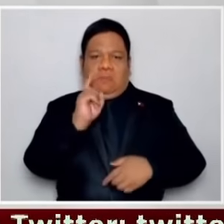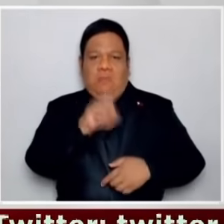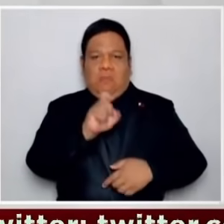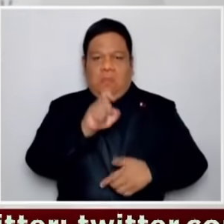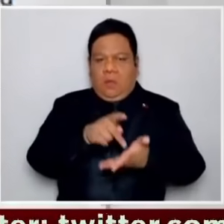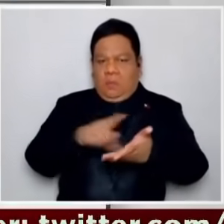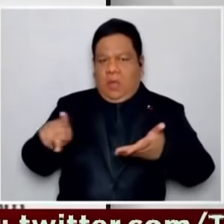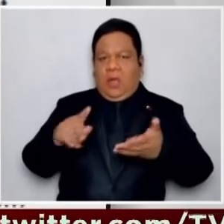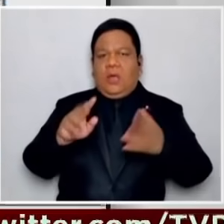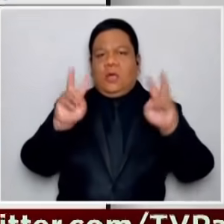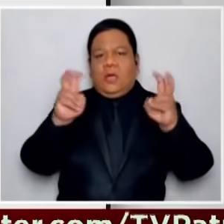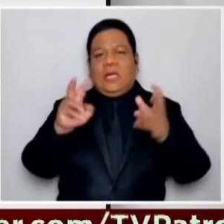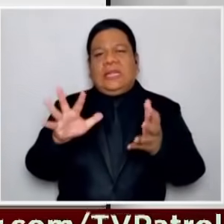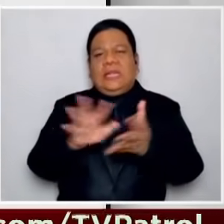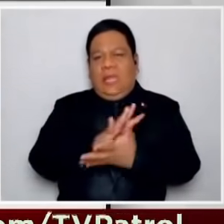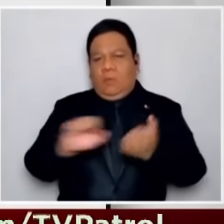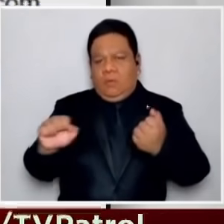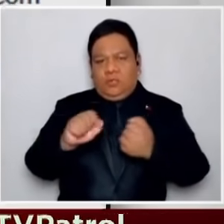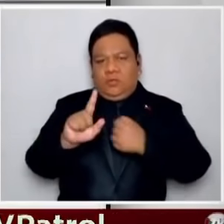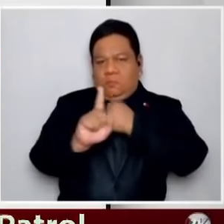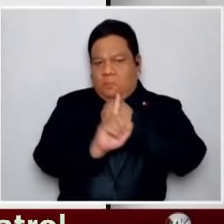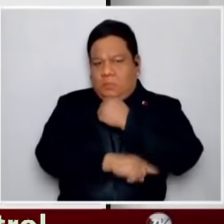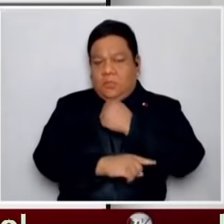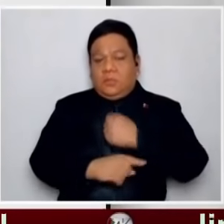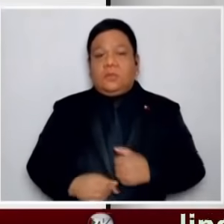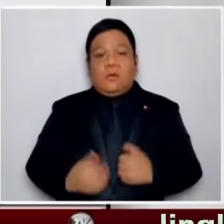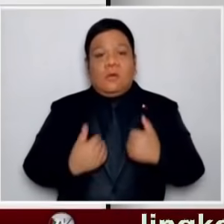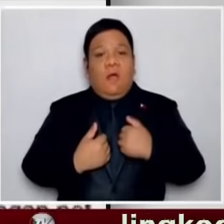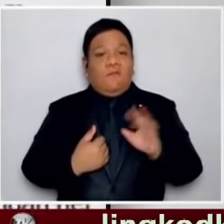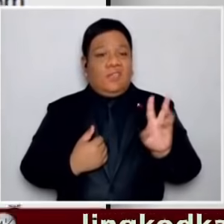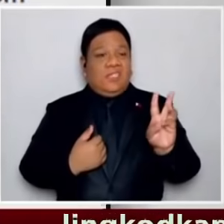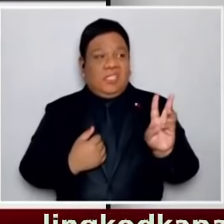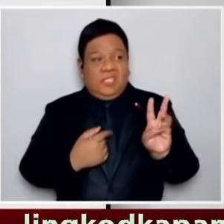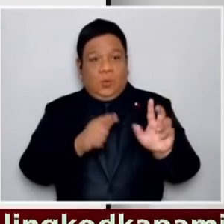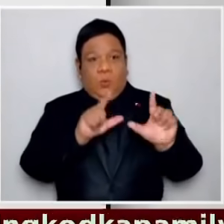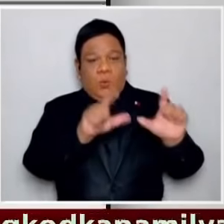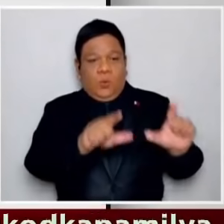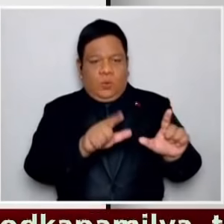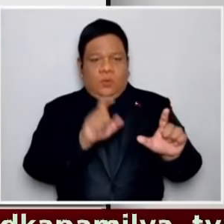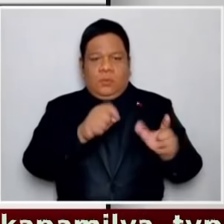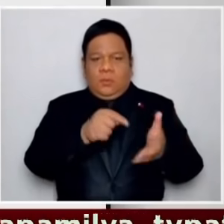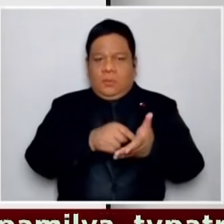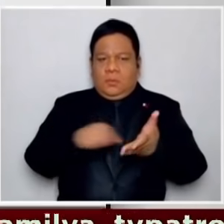din ng korte sa 6 na nasasakdal ang pagbayad ng halagang nasa